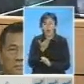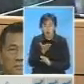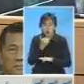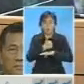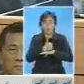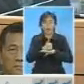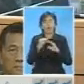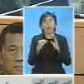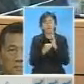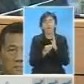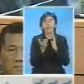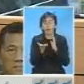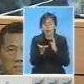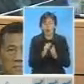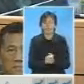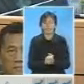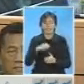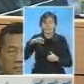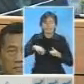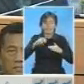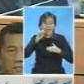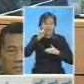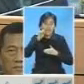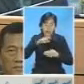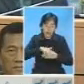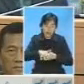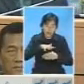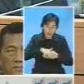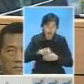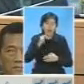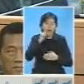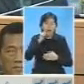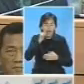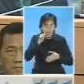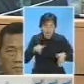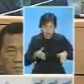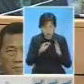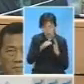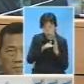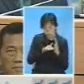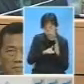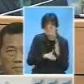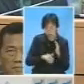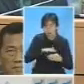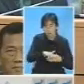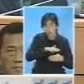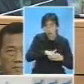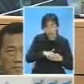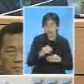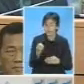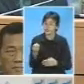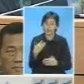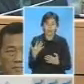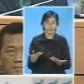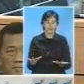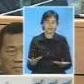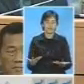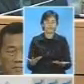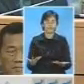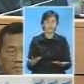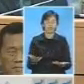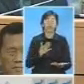าไปถึงสำนักระบายน้ำให้พร่องน้ำในคลองเปรมให้ผมหน่อยไม่ได้รับการตอบรับครับ